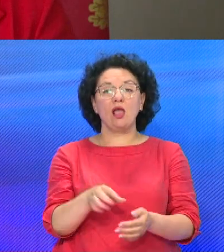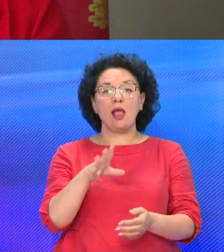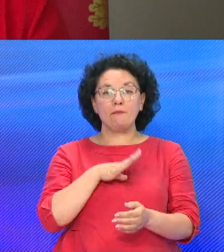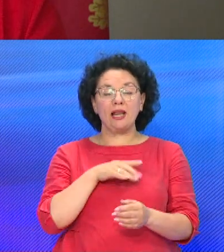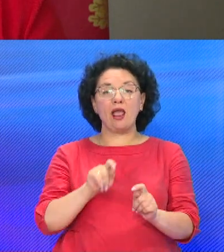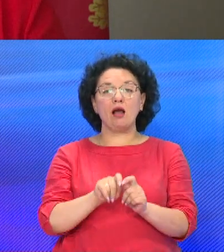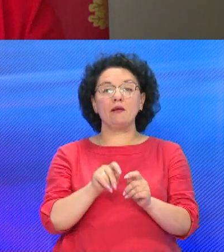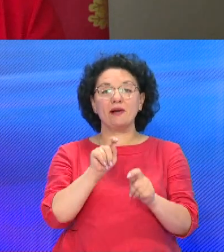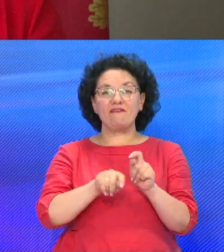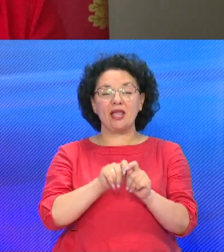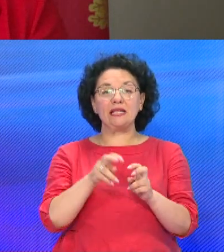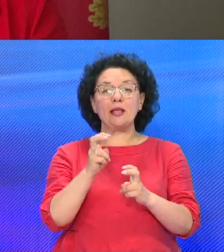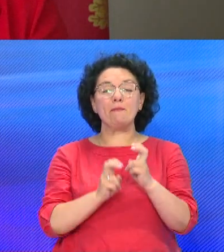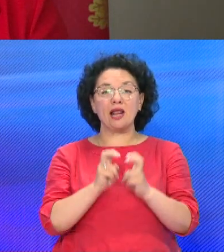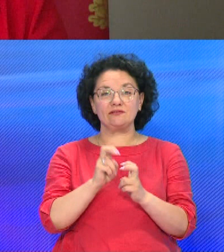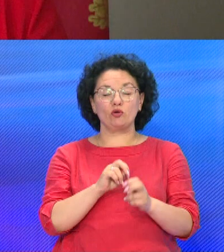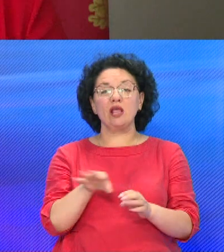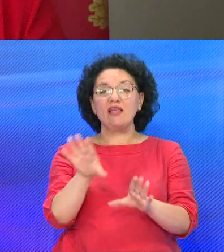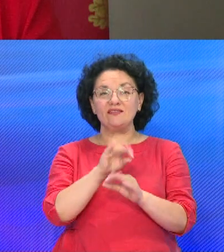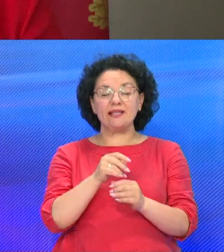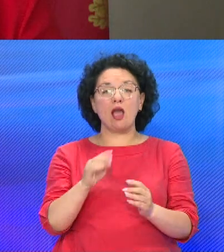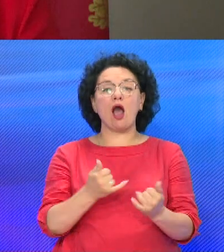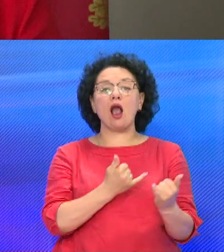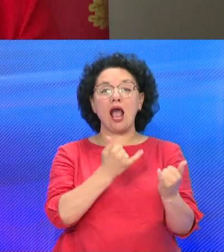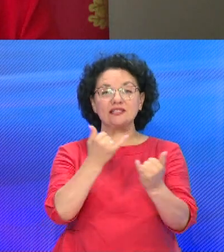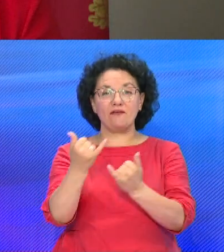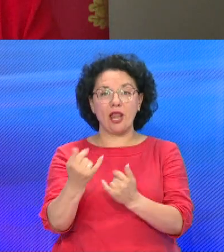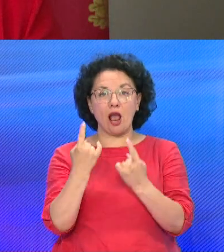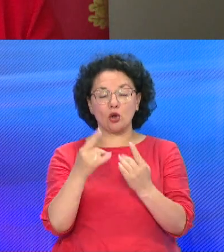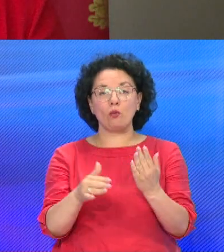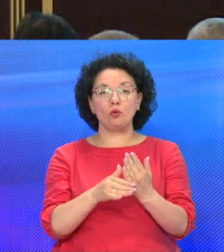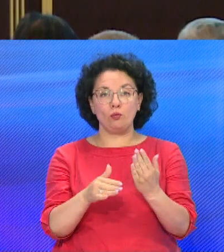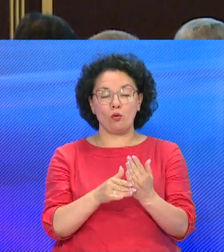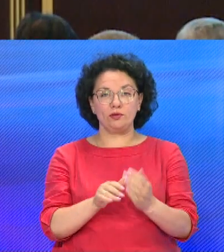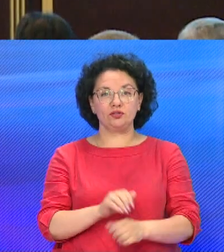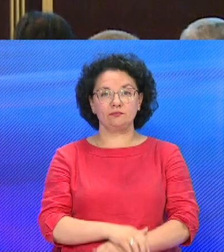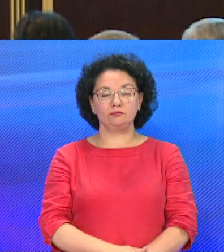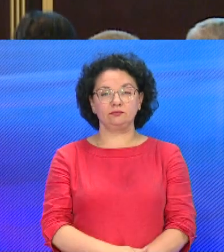производства, пошив, повязок. Они оказывали всяческую спонсорскую помощь для наших учреждений здравоохранения.